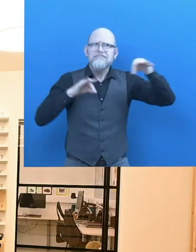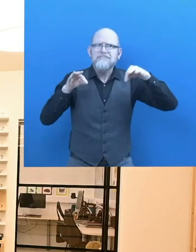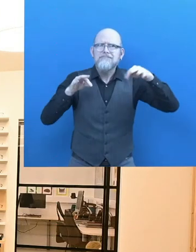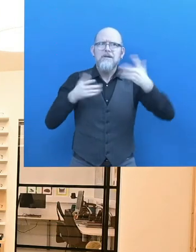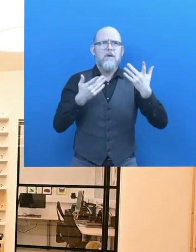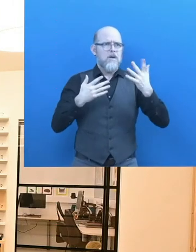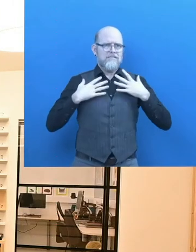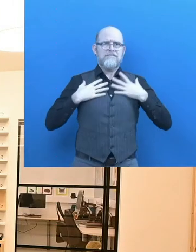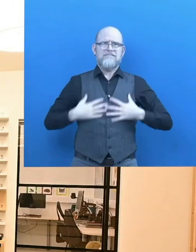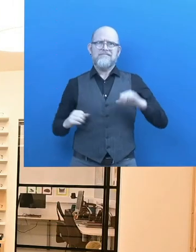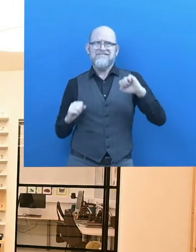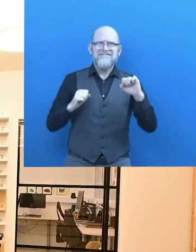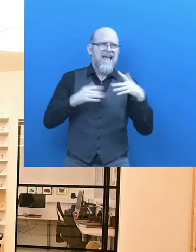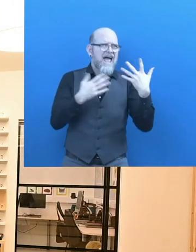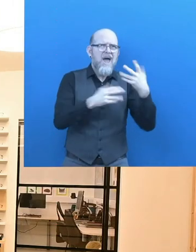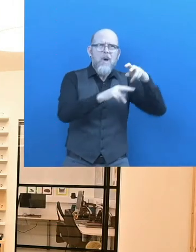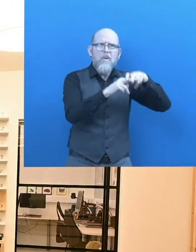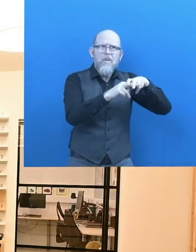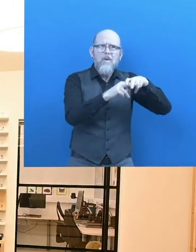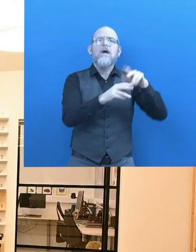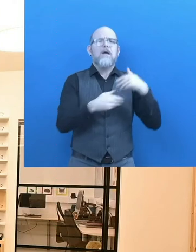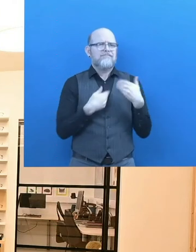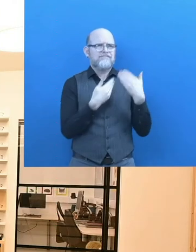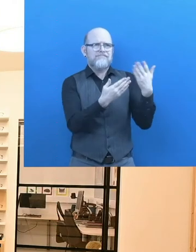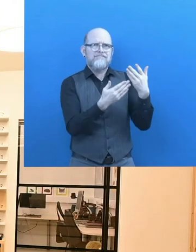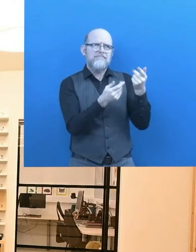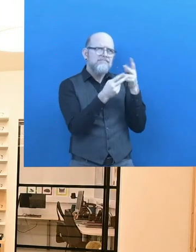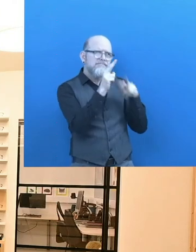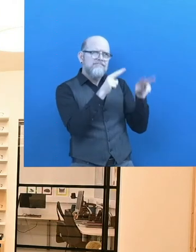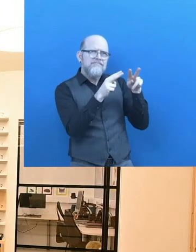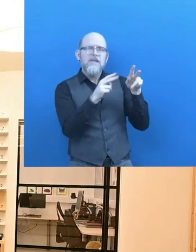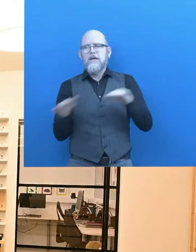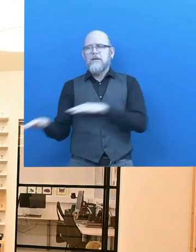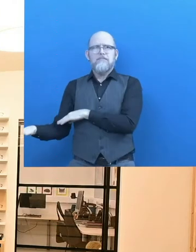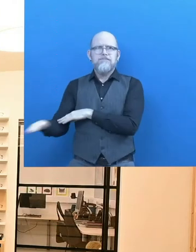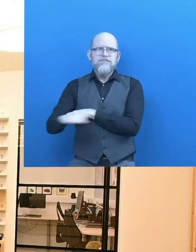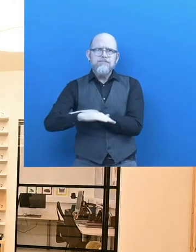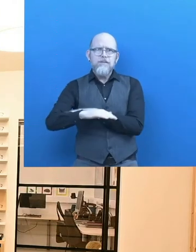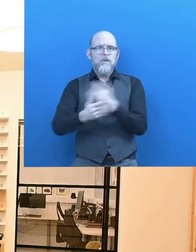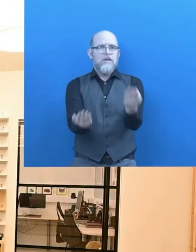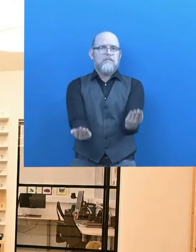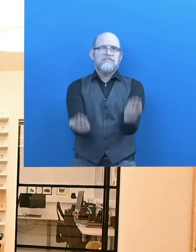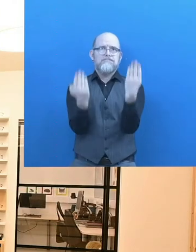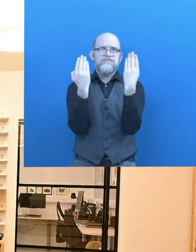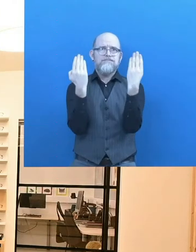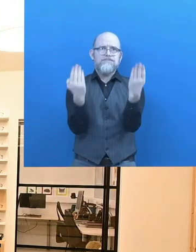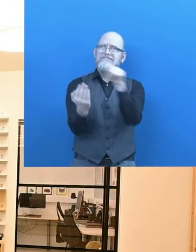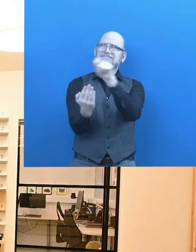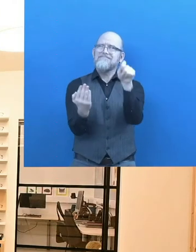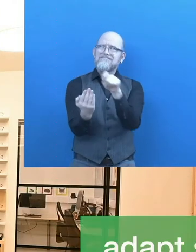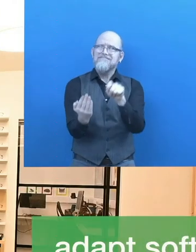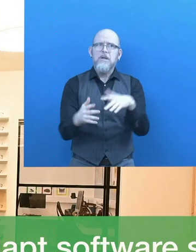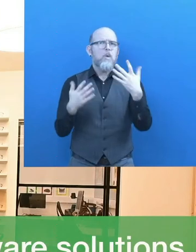ergonomischen Aspekte, die zu beachten sind, vom Schwenkarm, Schrägpult, was zum Beispiel auf einem Arbeitsplatz notwendig sein